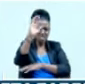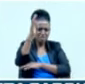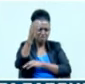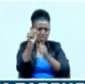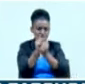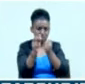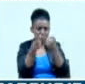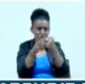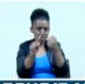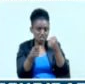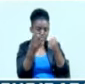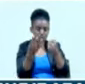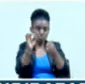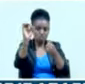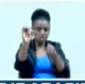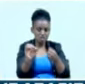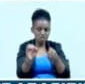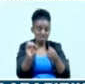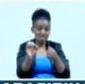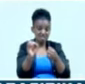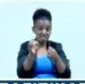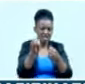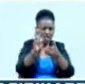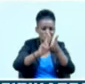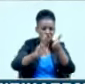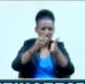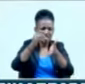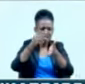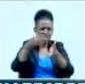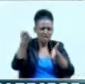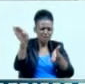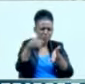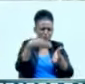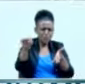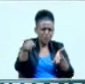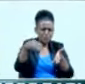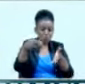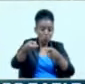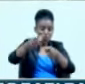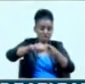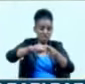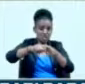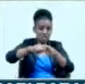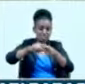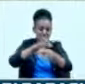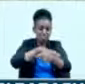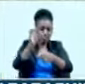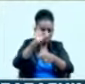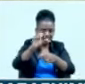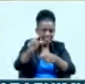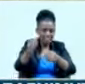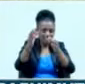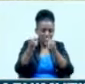naho 17.4% akaba ari abatekesha amakara ibivuze ko hagikenewe kongera imbaraga mu gushakisha ibindi